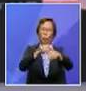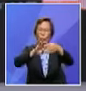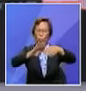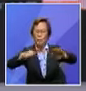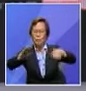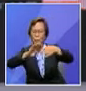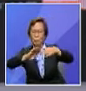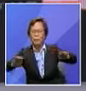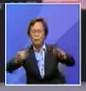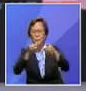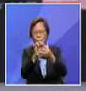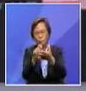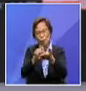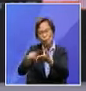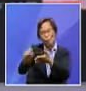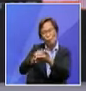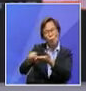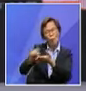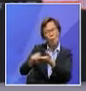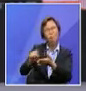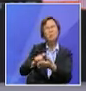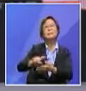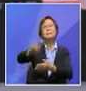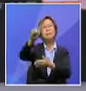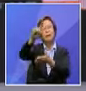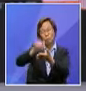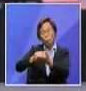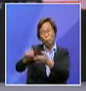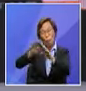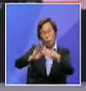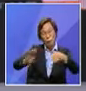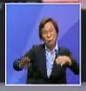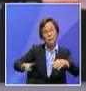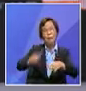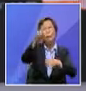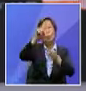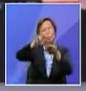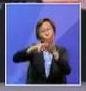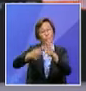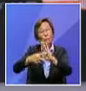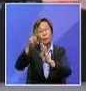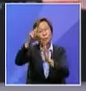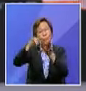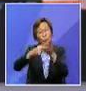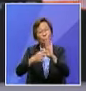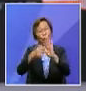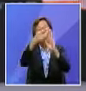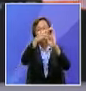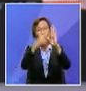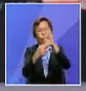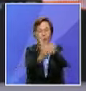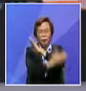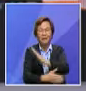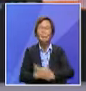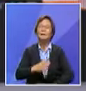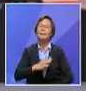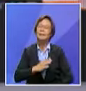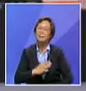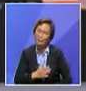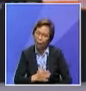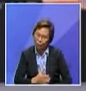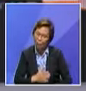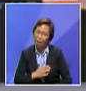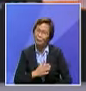yang digunakan. Sedangkan salah satu daripada maksud rukun negara itu ialah kesopanan ya.